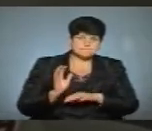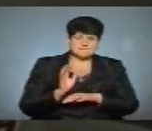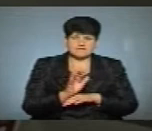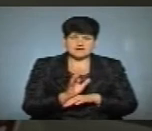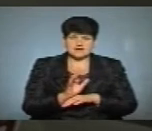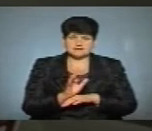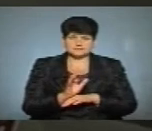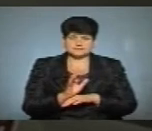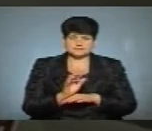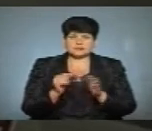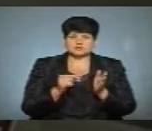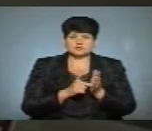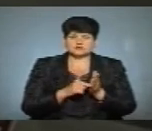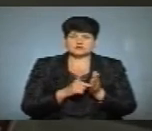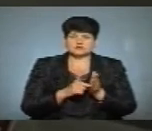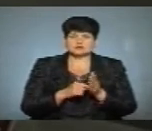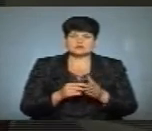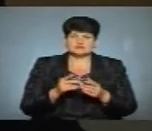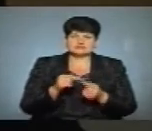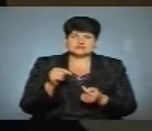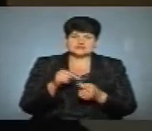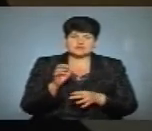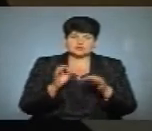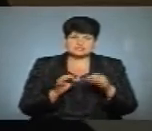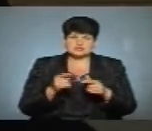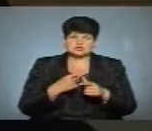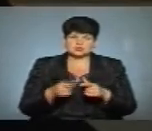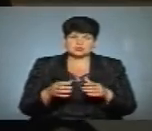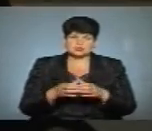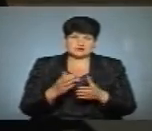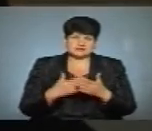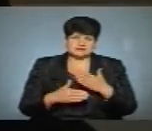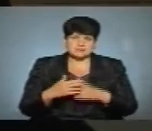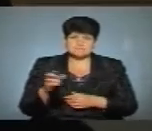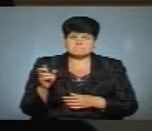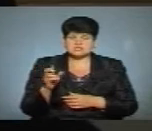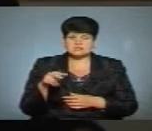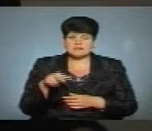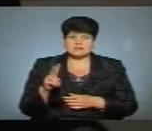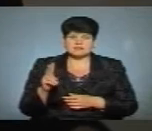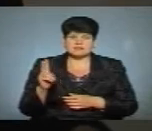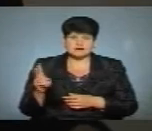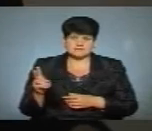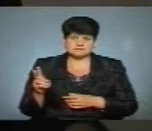мету визначення там процентів чи групи інвалідності. В даному випадку Бережанська ЛКК